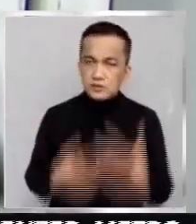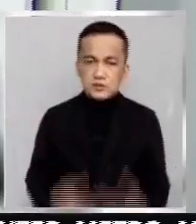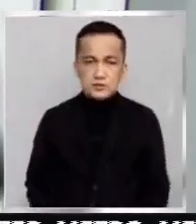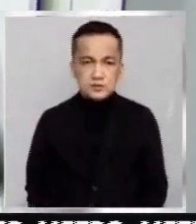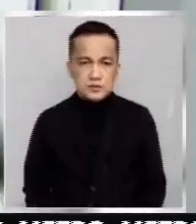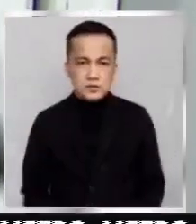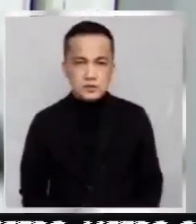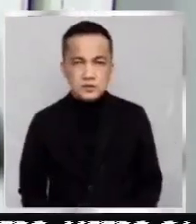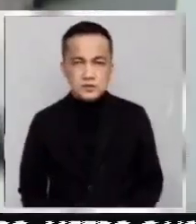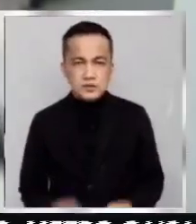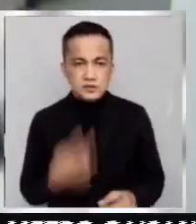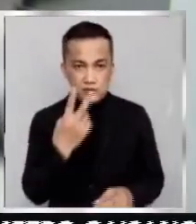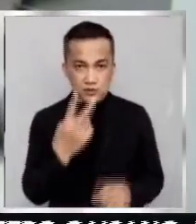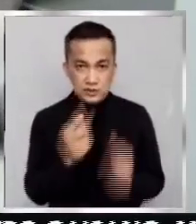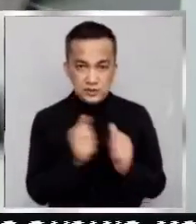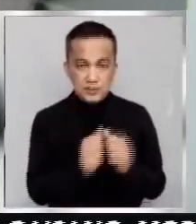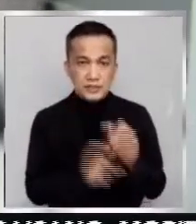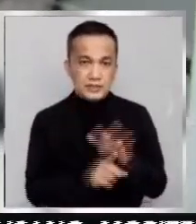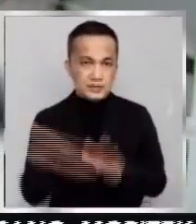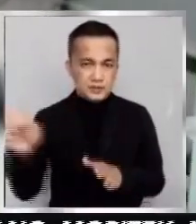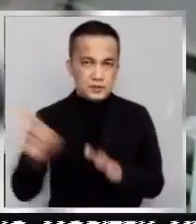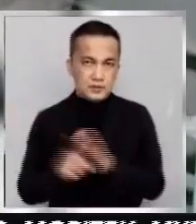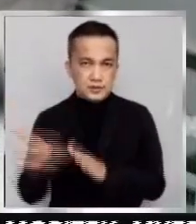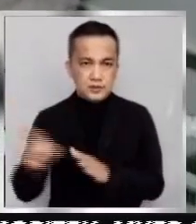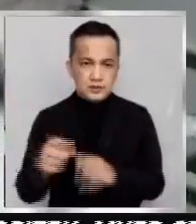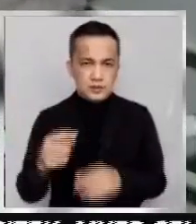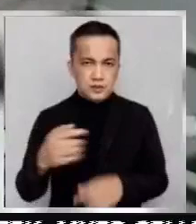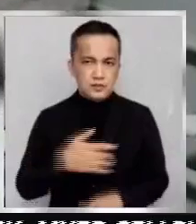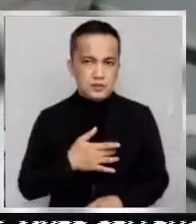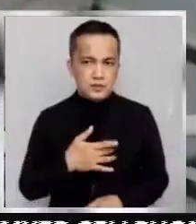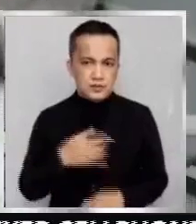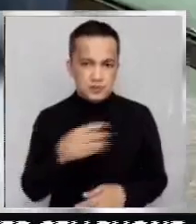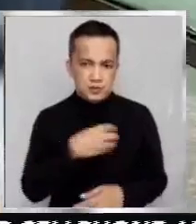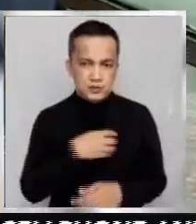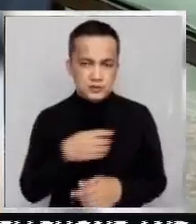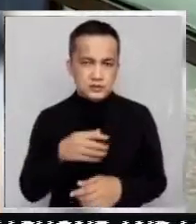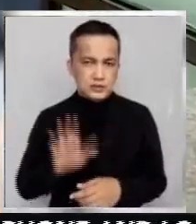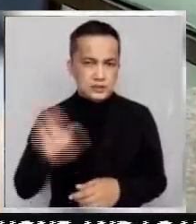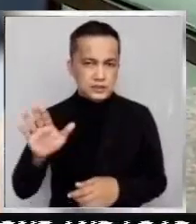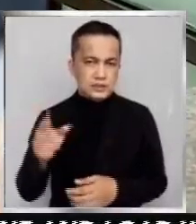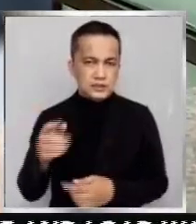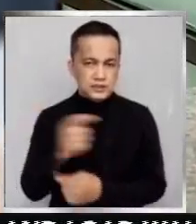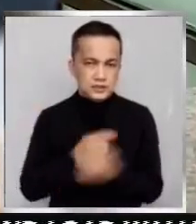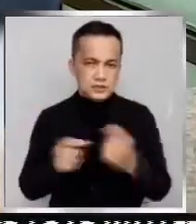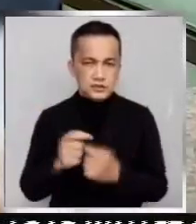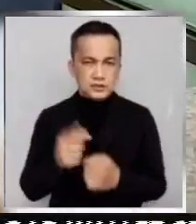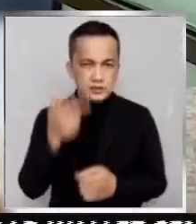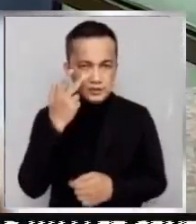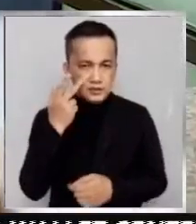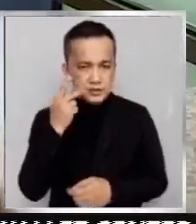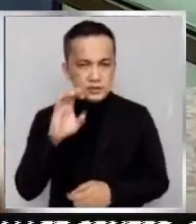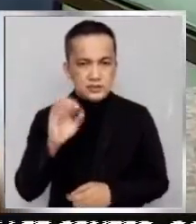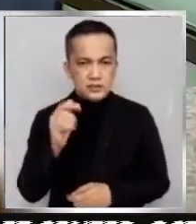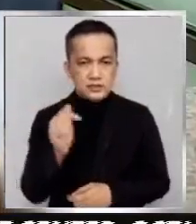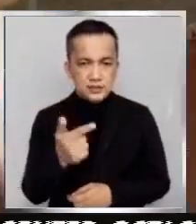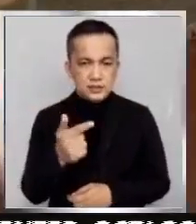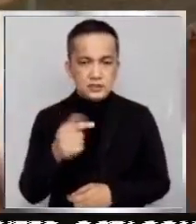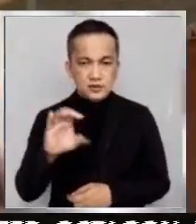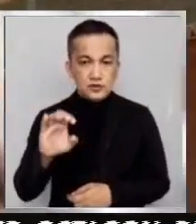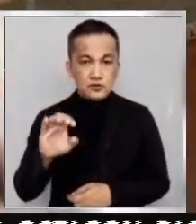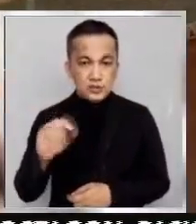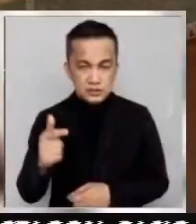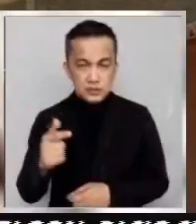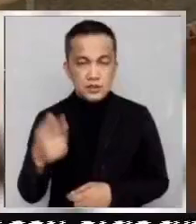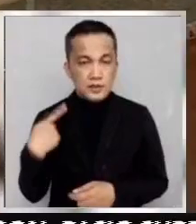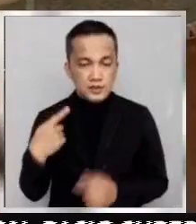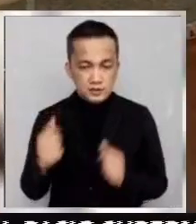ang dalawang kasama ni Abordo nang matunog ang mga pulis ang kanilang katransaksyon. Inaalam na ng CIDG at Coast Guard kung may kasabwat ang mga